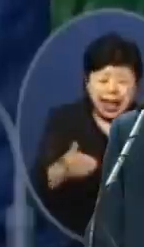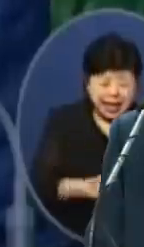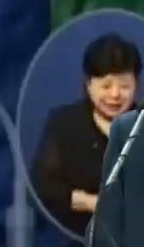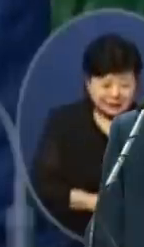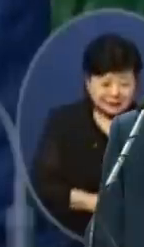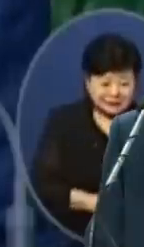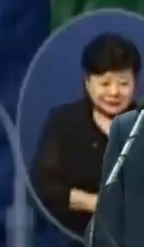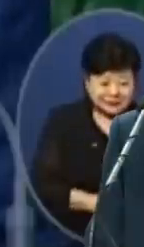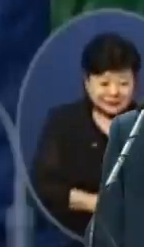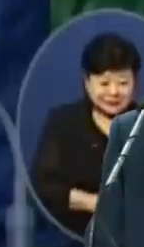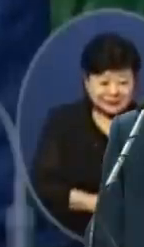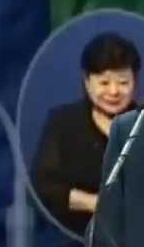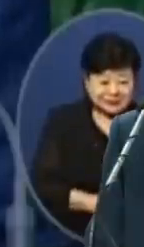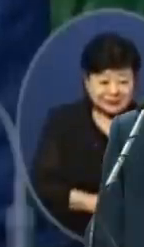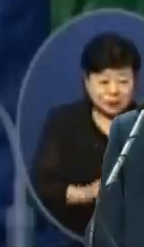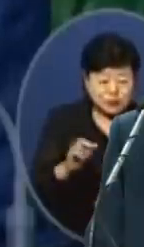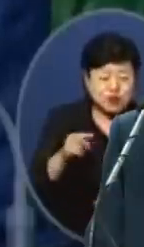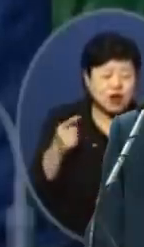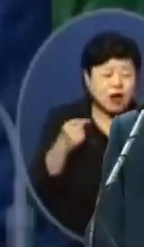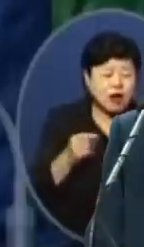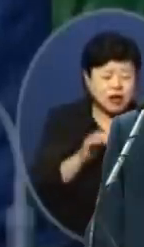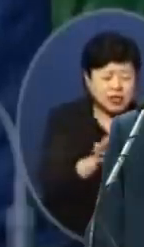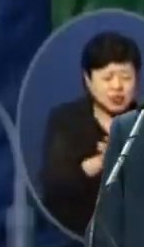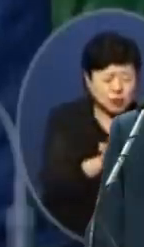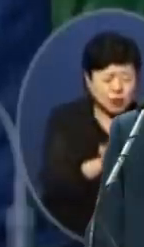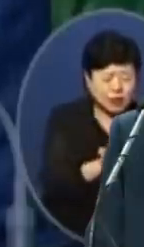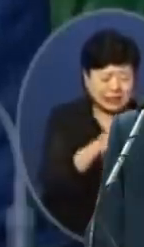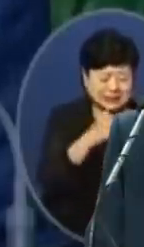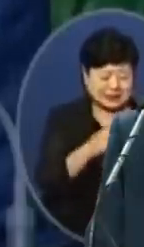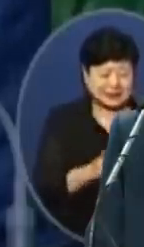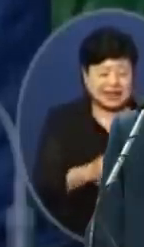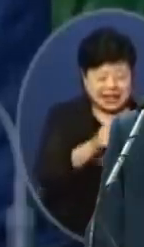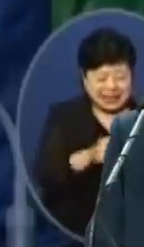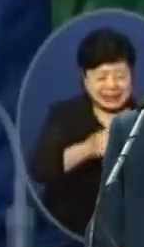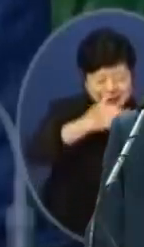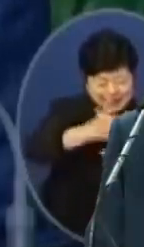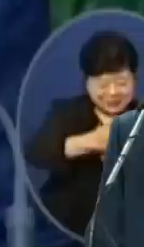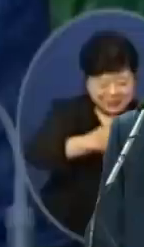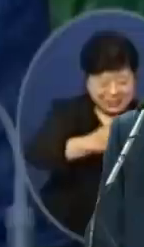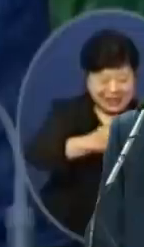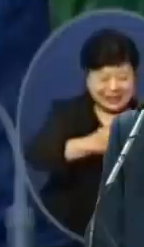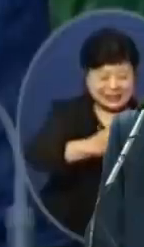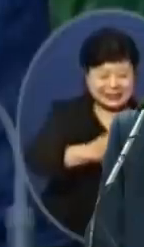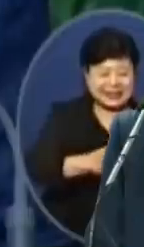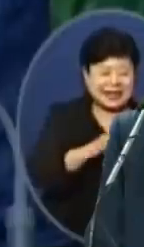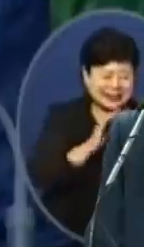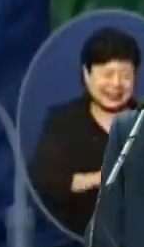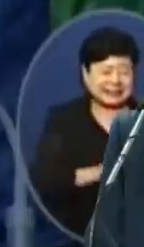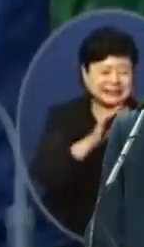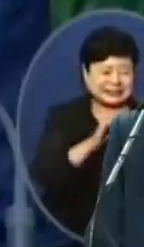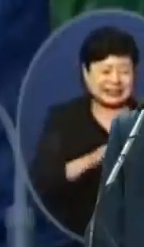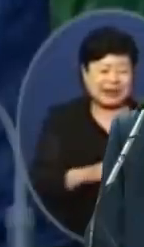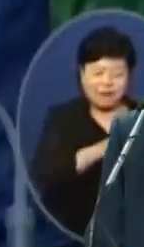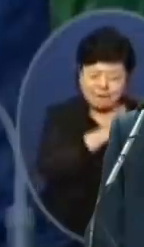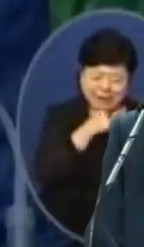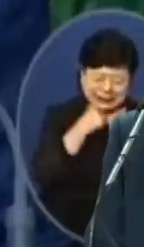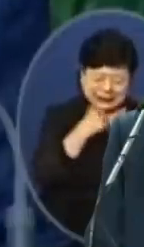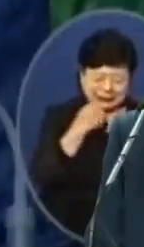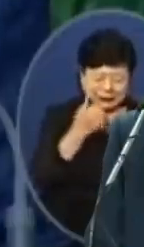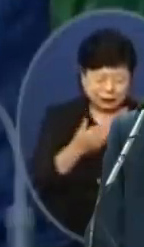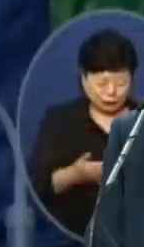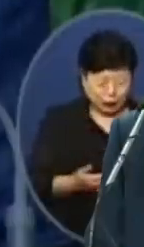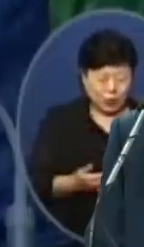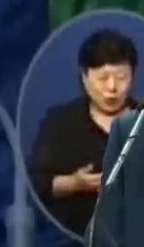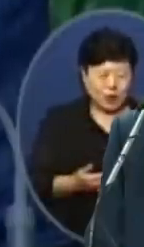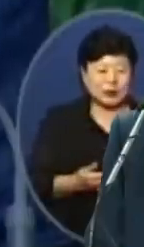근데 조지 뮬러는 그때 기도실에 들어서 하나님 감사합니다. 뜨끈뜨끈하고 맛있는 음식을